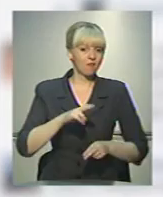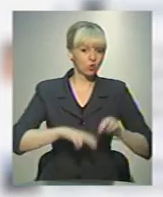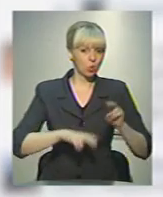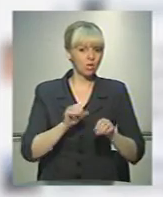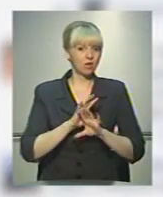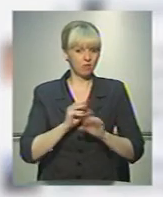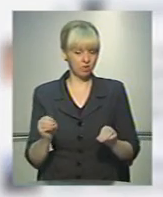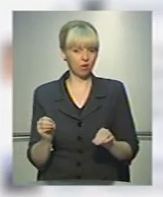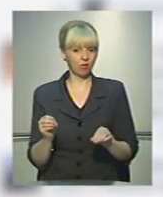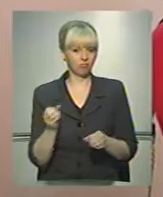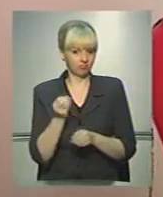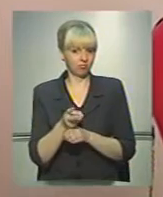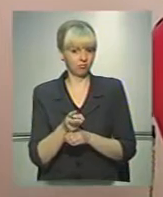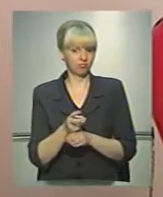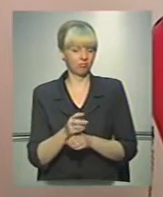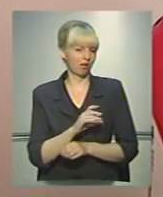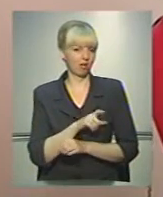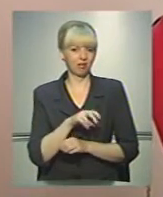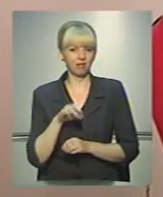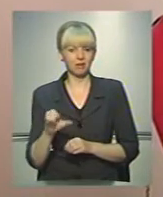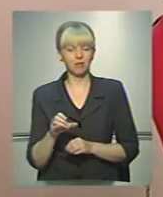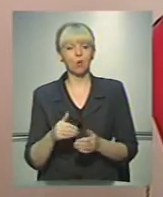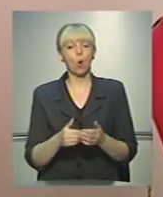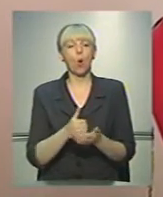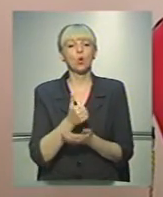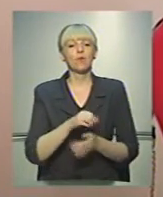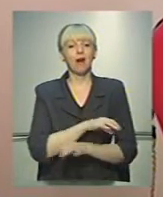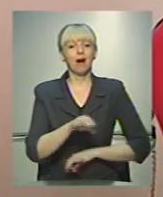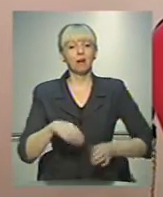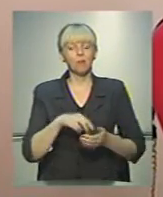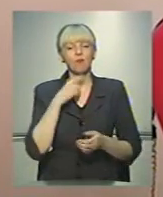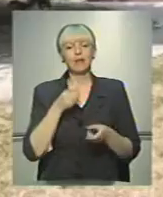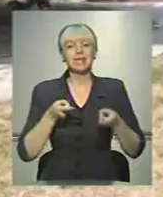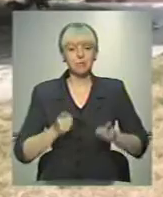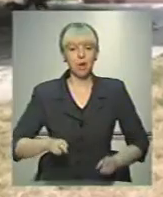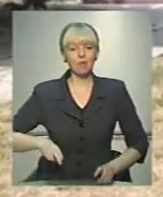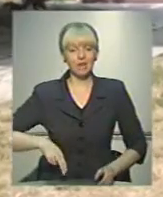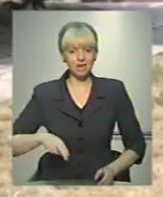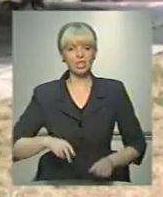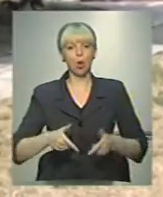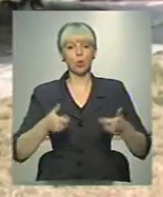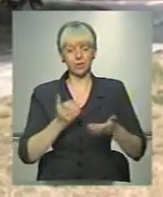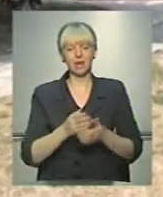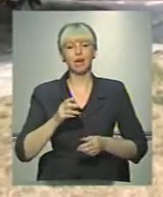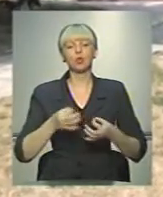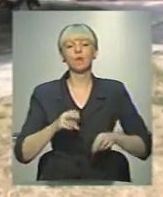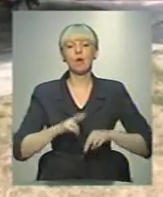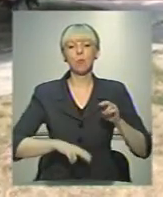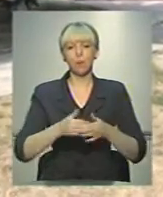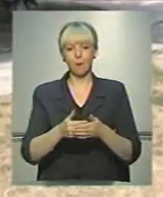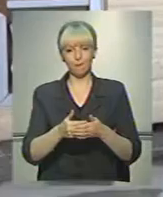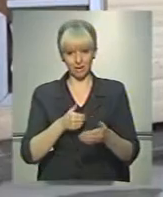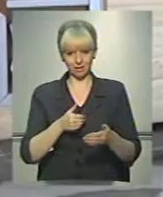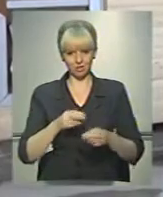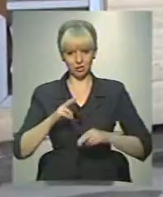і послав всіх? Клас. Головний архітектор міста стверджує, насправді у дирекції готелю є дозволи на будівництво перед